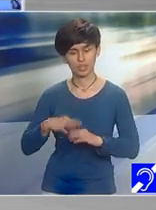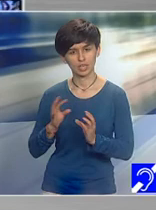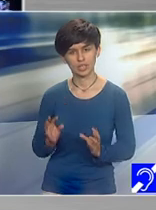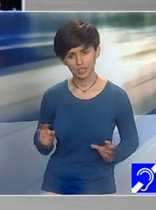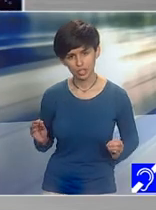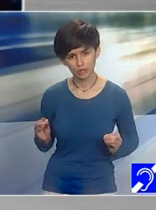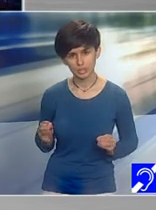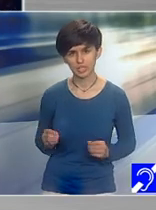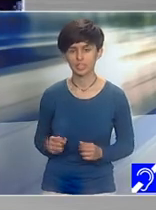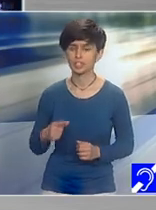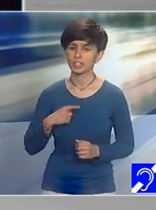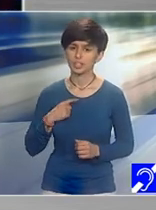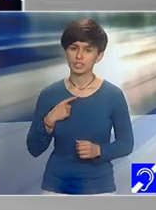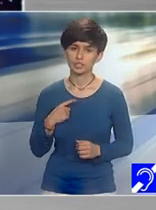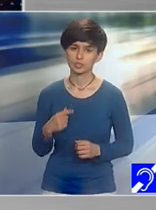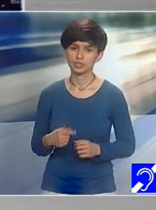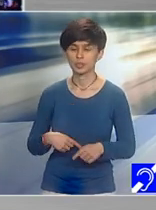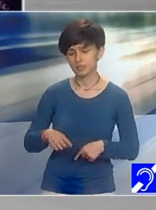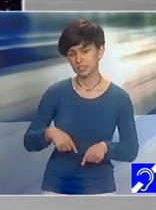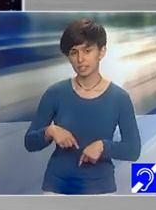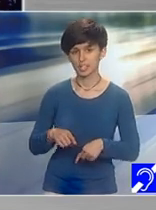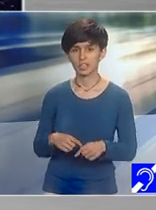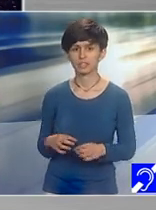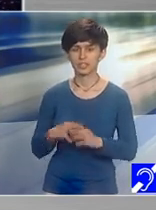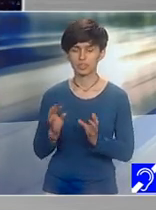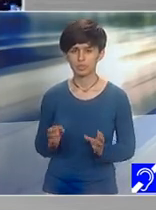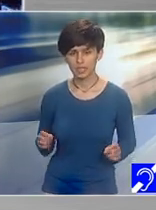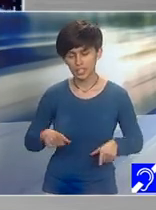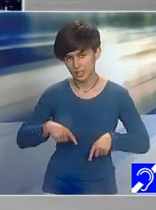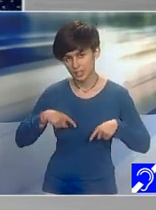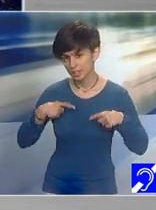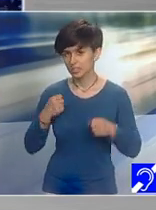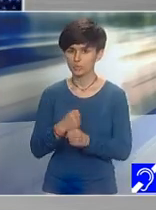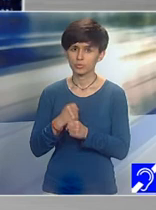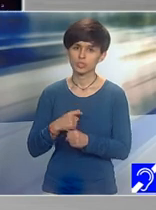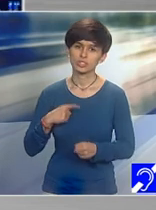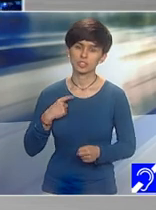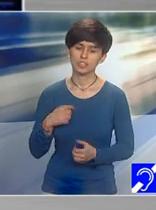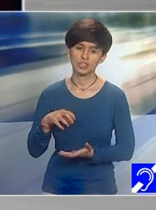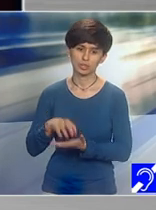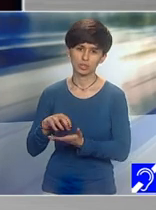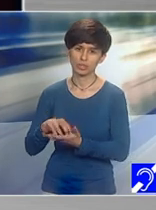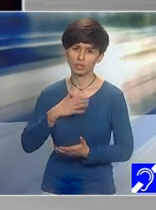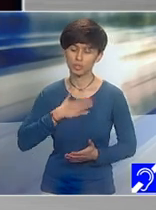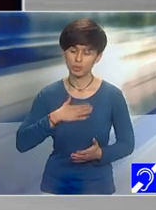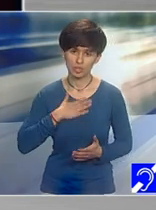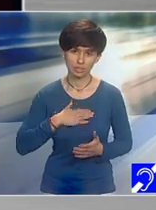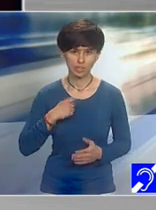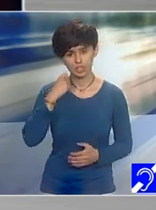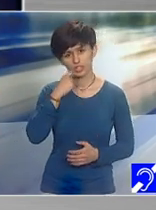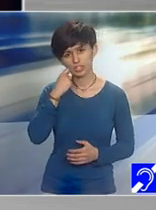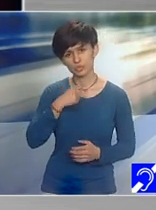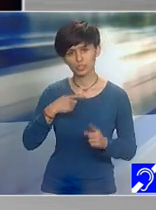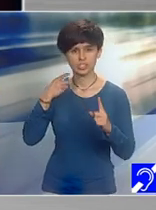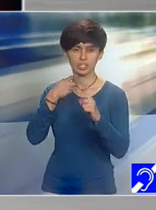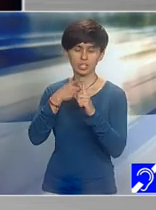zi, România în care ieșim în trafic, România în care trăim, în care muncim, să fie un loc plăcut, iar Clujul să își atingă